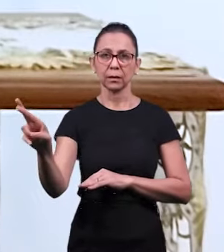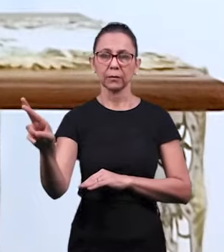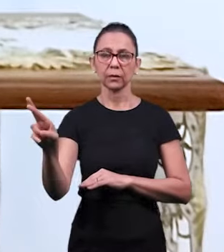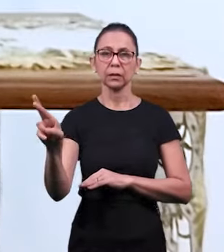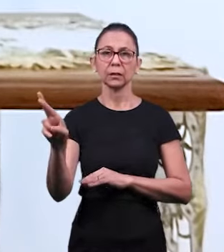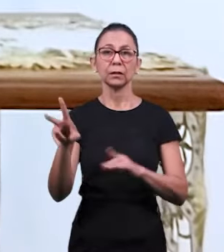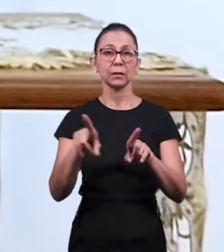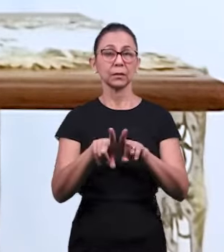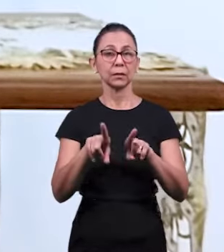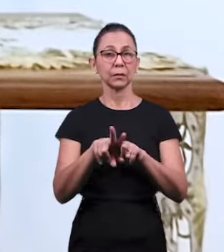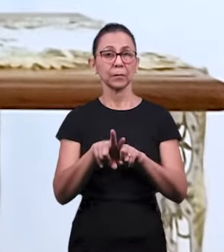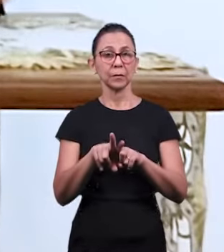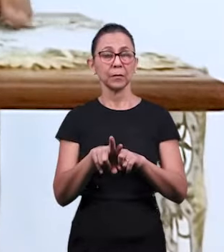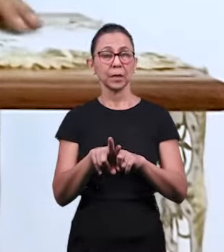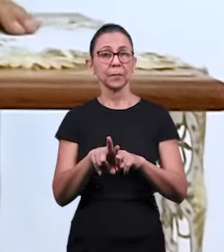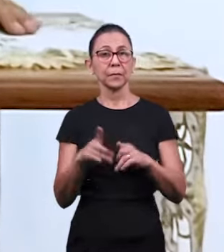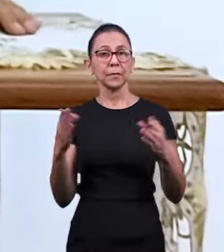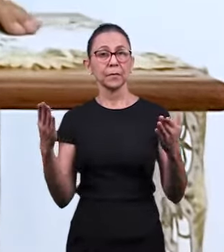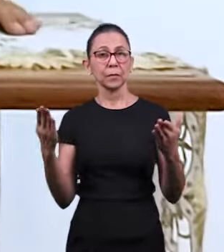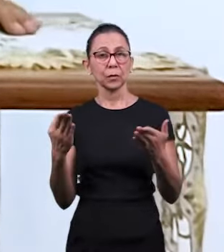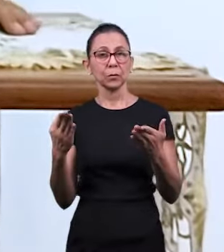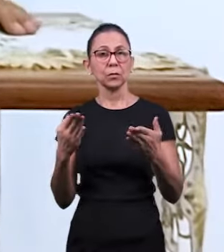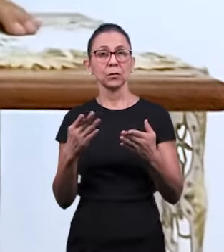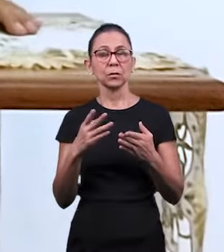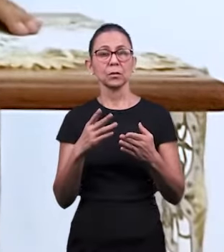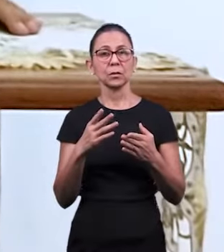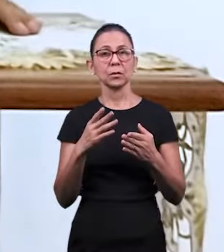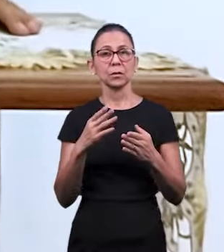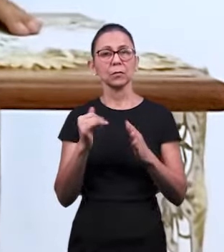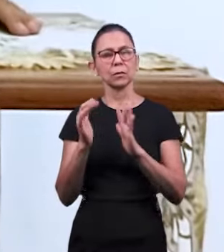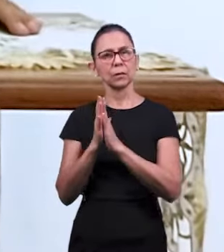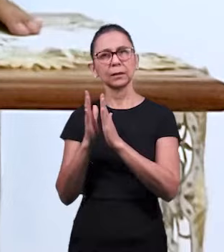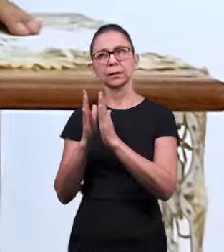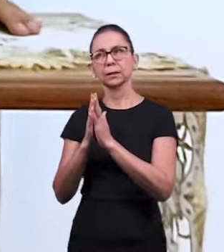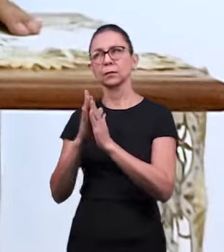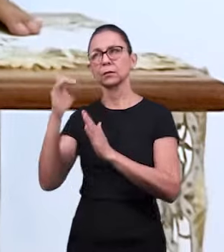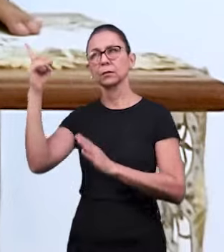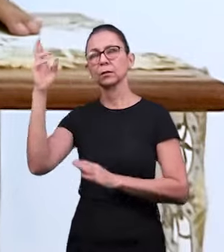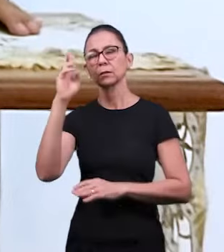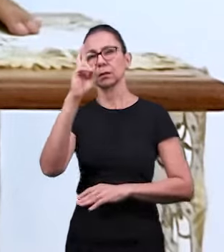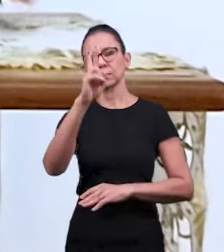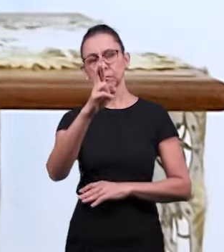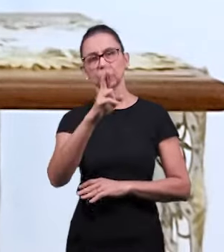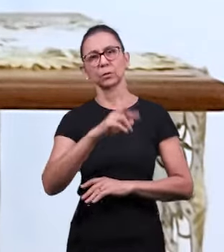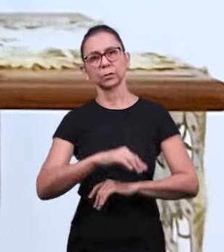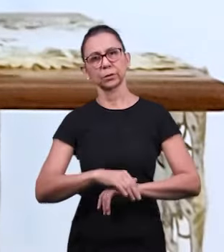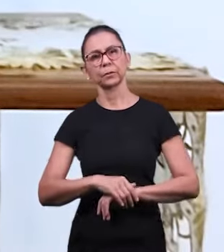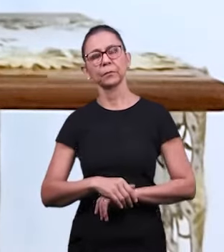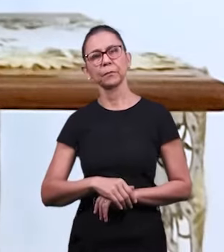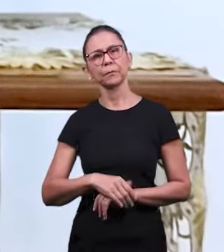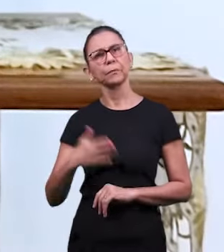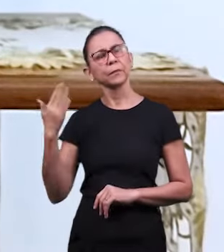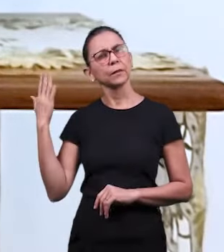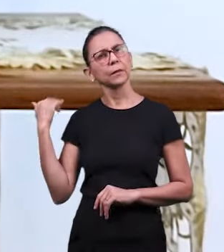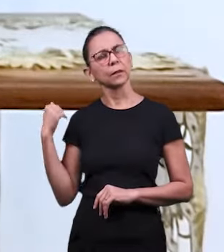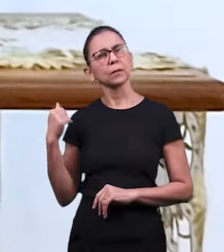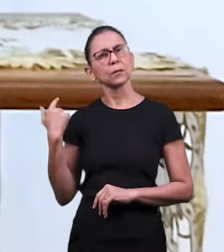Библия говорит, что в тот день, в те времена, Бог совершил великое